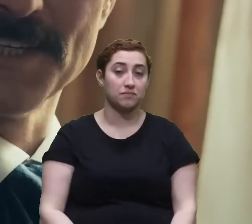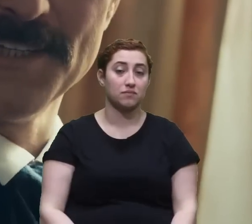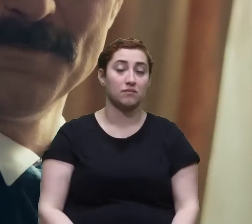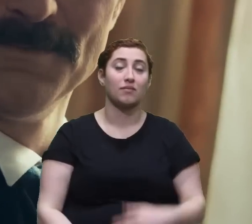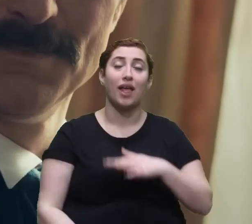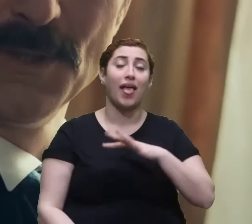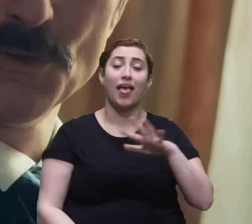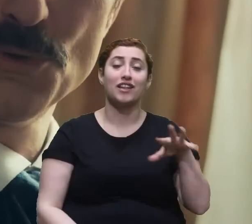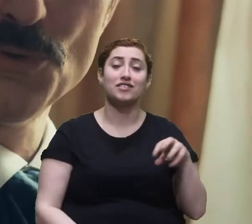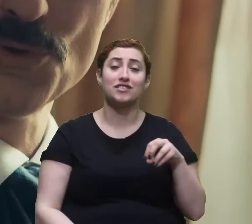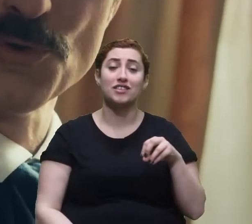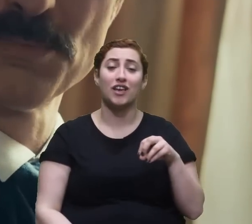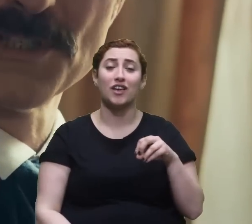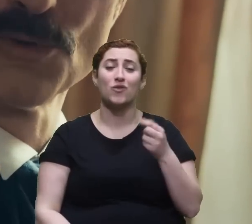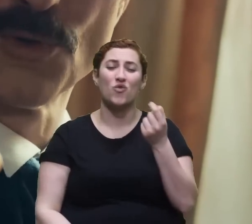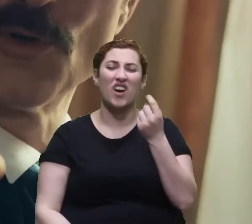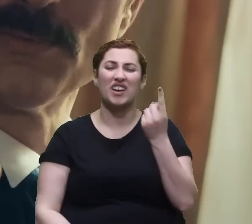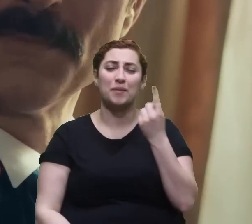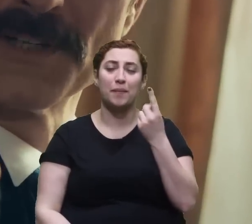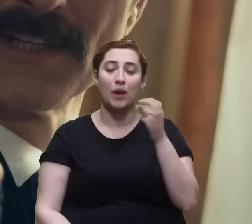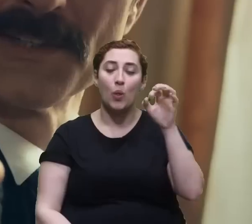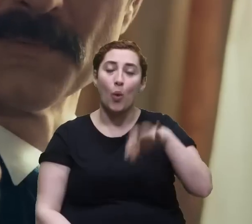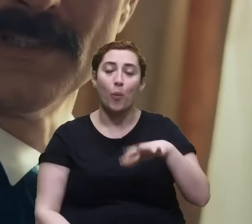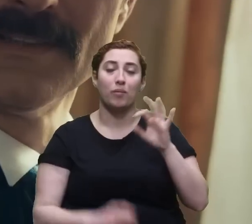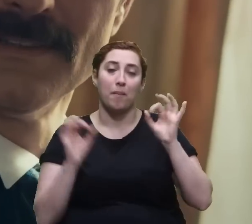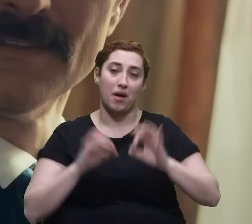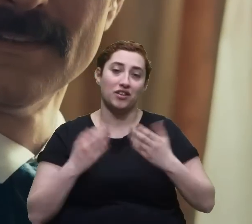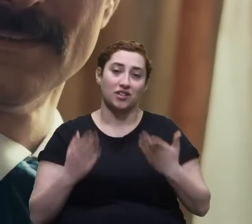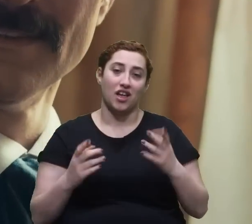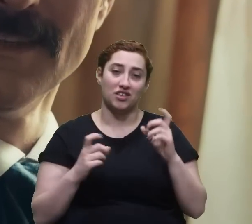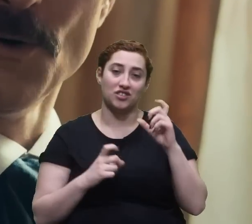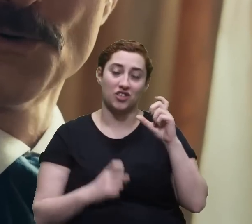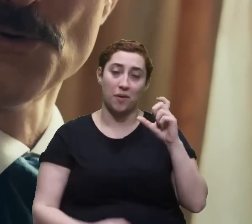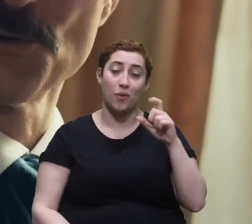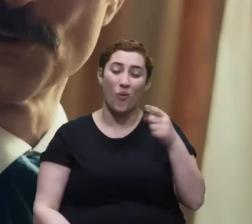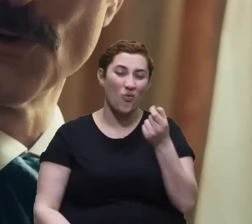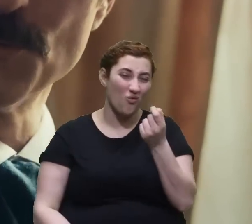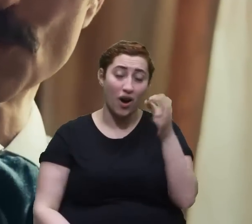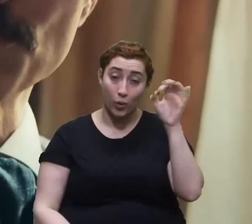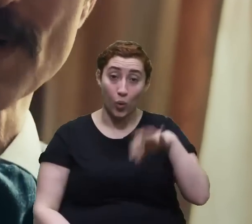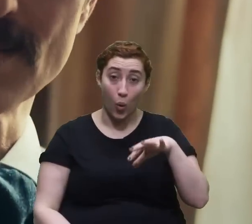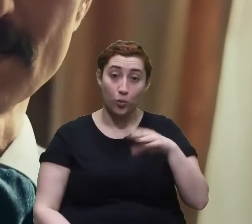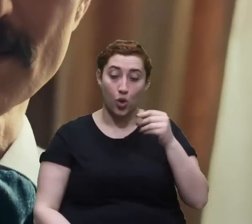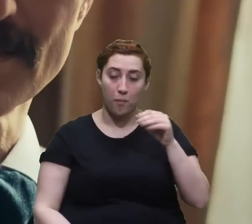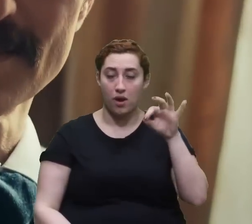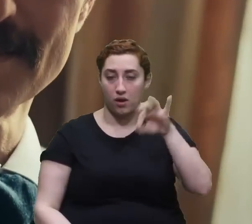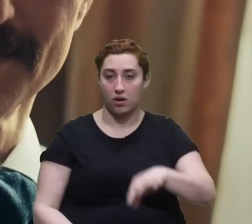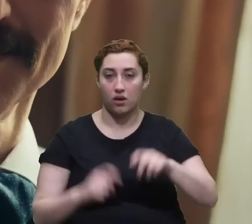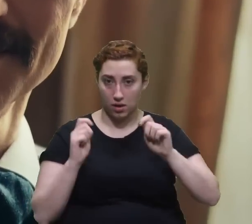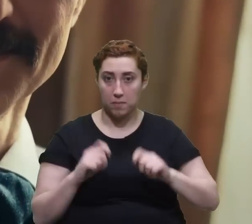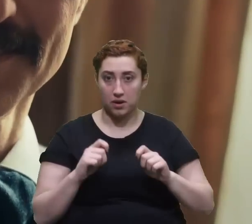Her şey küçük bir tohumla başlar Cemil. O küçücük tohumu toprağa